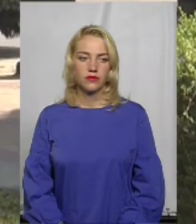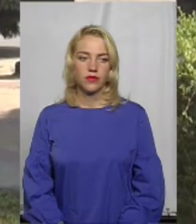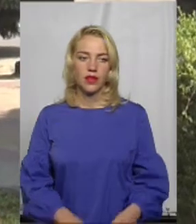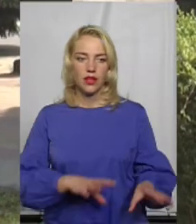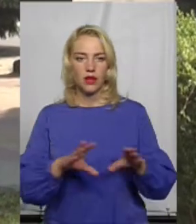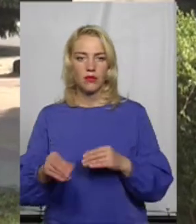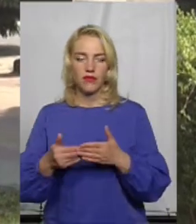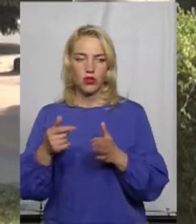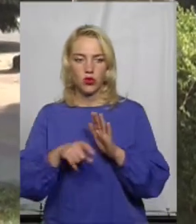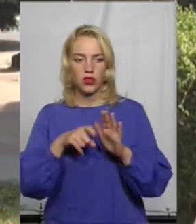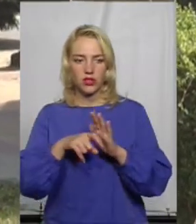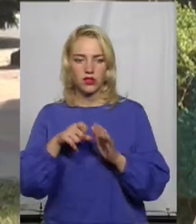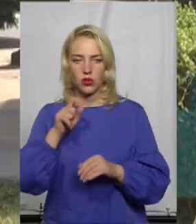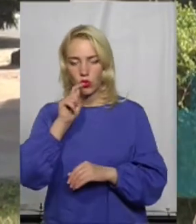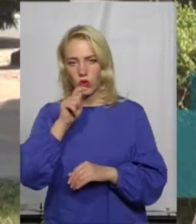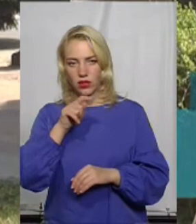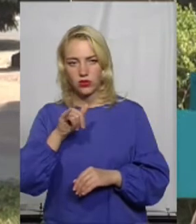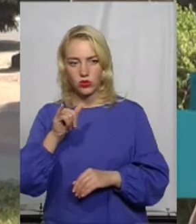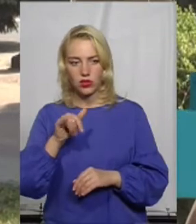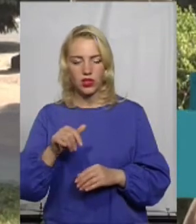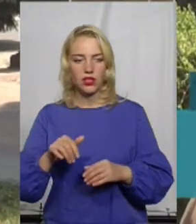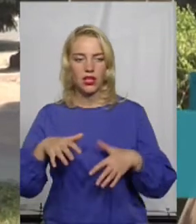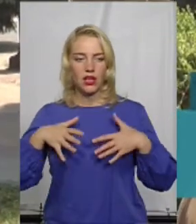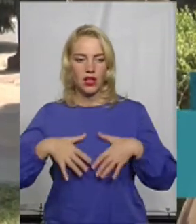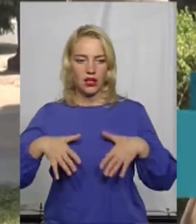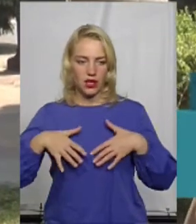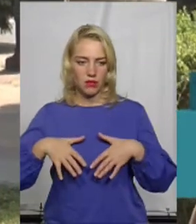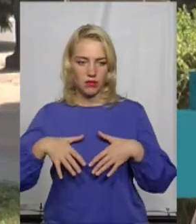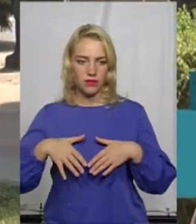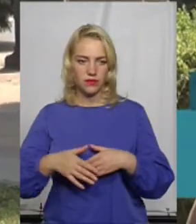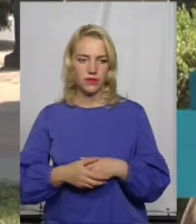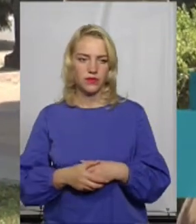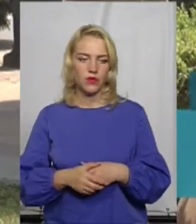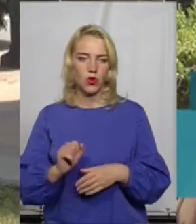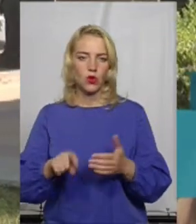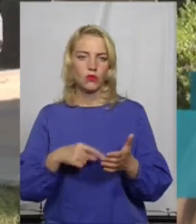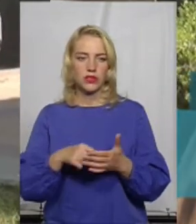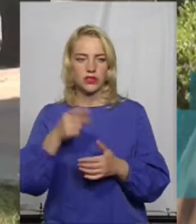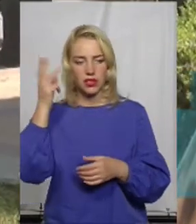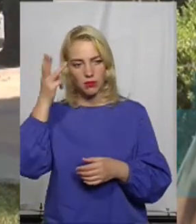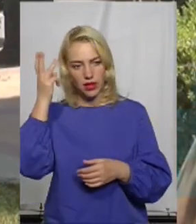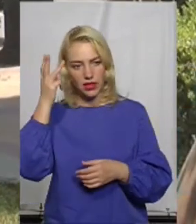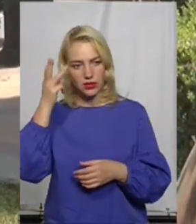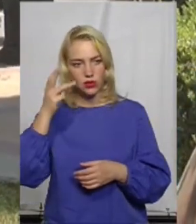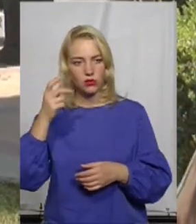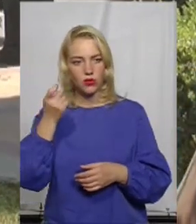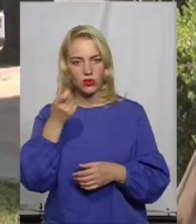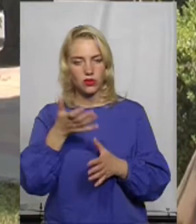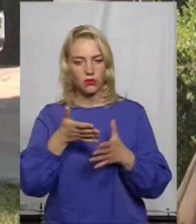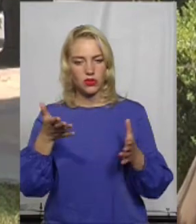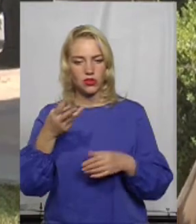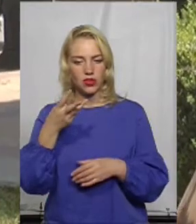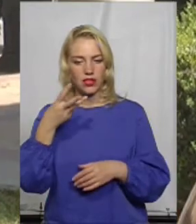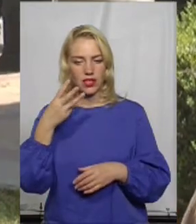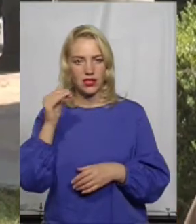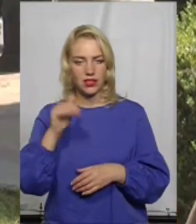Переселенців із Донецької, Луганської та Автономної Республіки Крим у місті Хмельницькому трішки більше